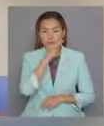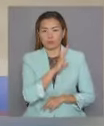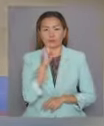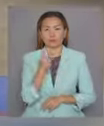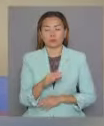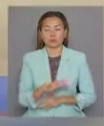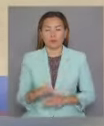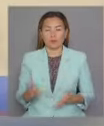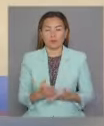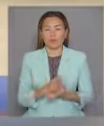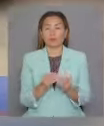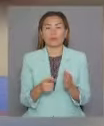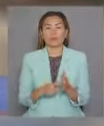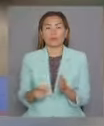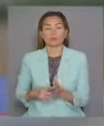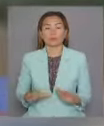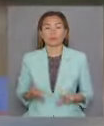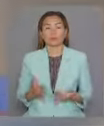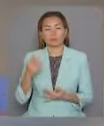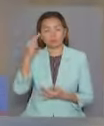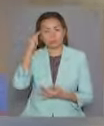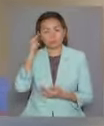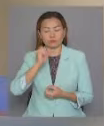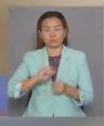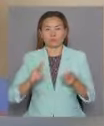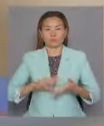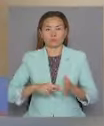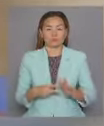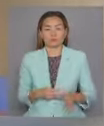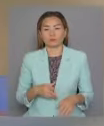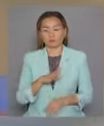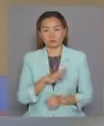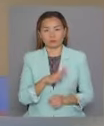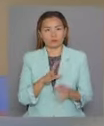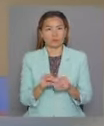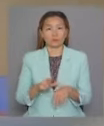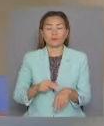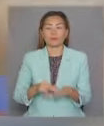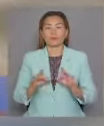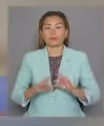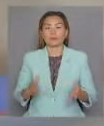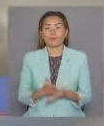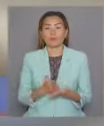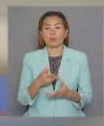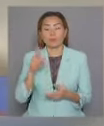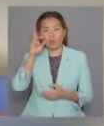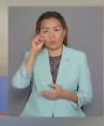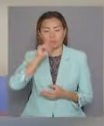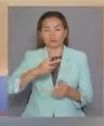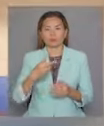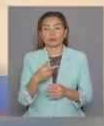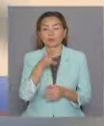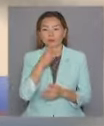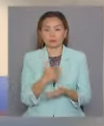үш бала бар. Тергеушілер оқиға қасақана жасалған шабуыл деп танып отыр. Полицейлердің сөзінше, шабуыл дүйсенбі күні